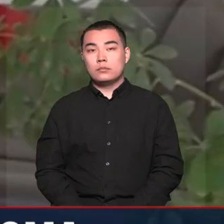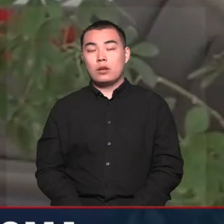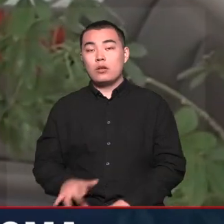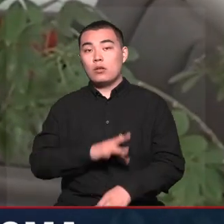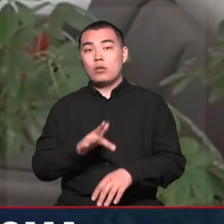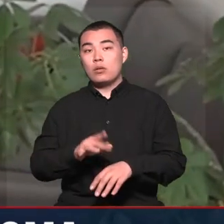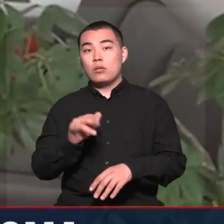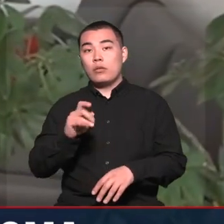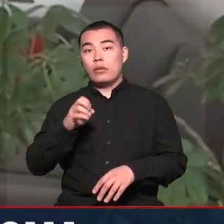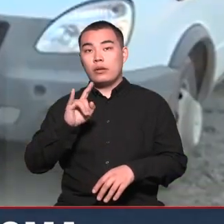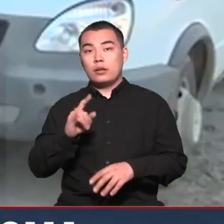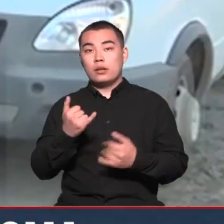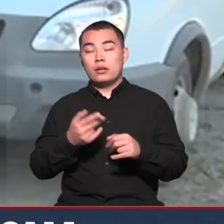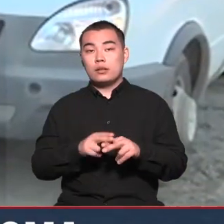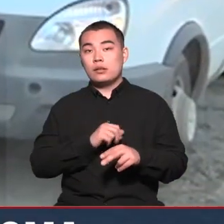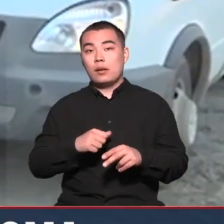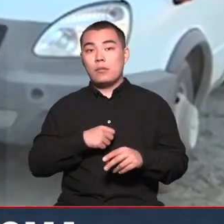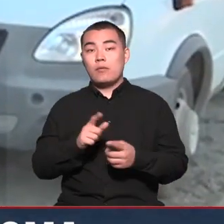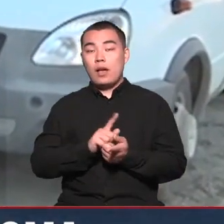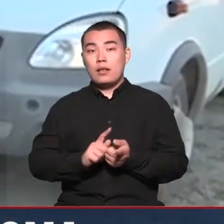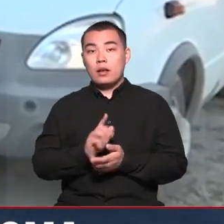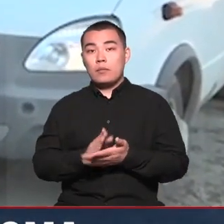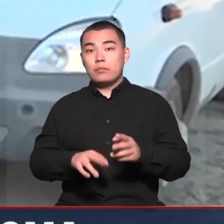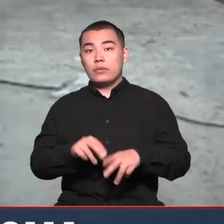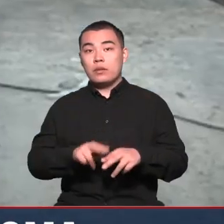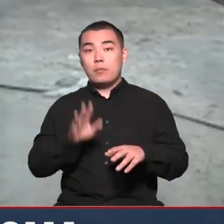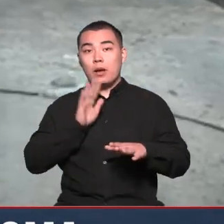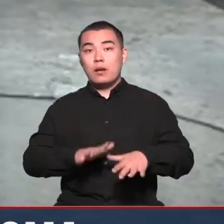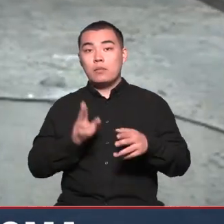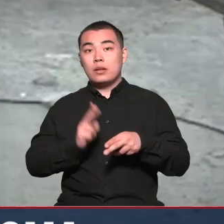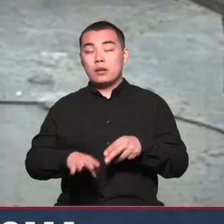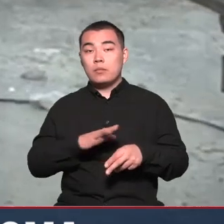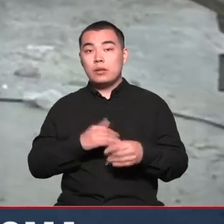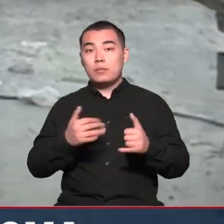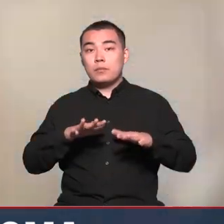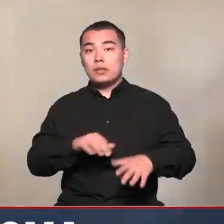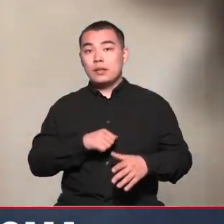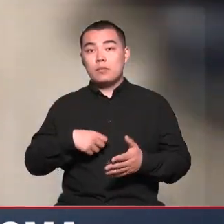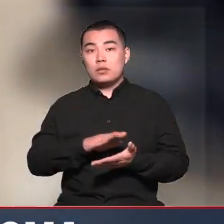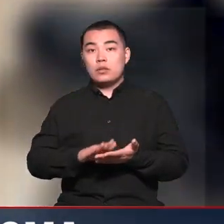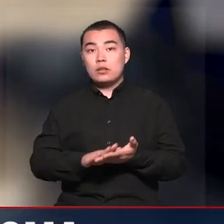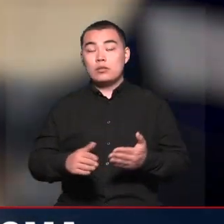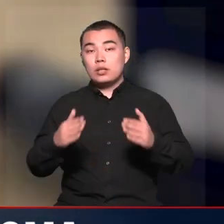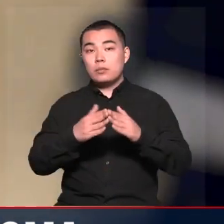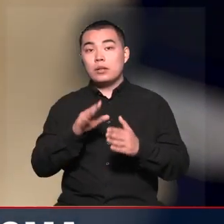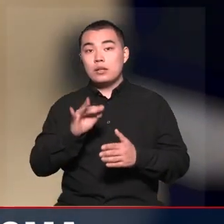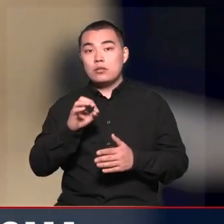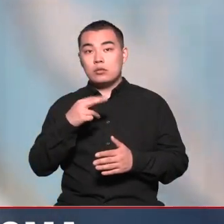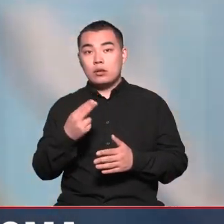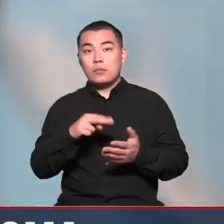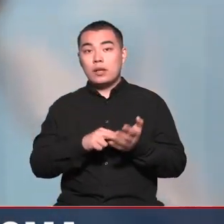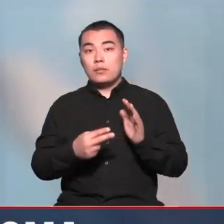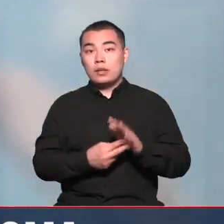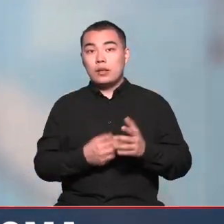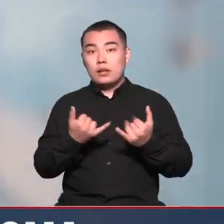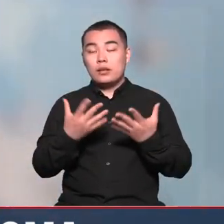Город Кульсара Жилуойского района постепенно восстанавливается после паводка. На месте проводится дезинфекция жилых домов и социальных объектов.